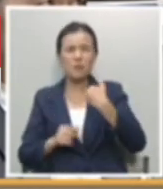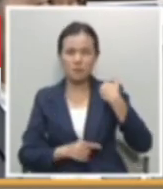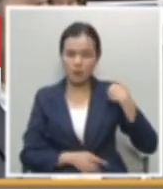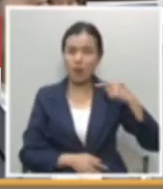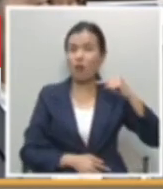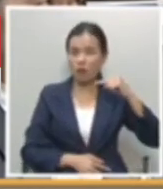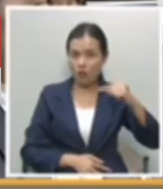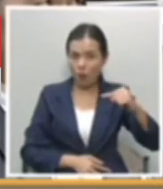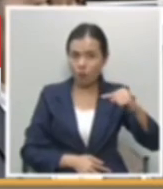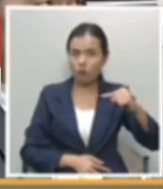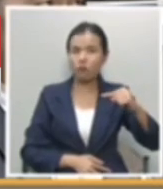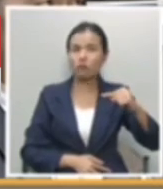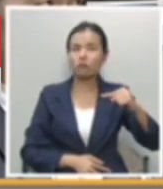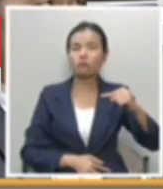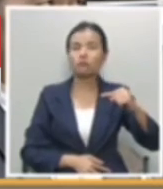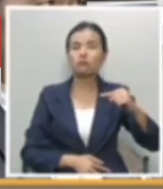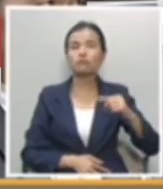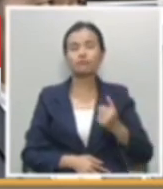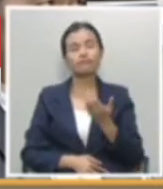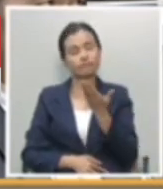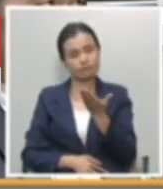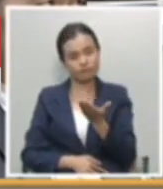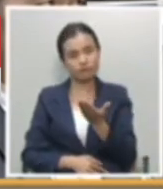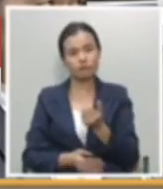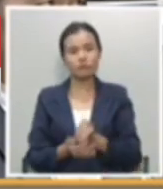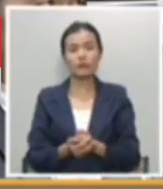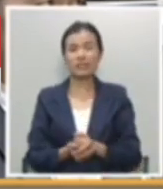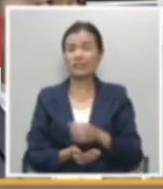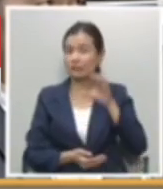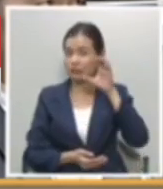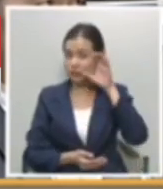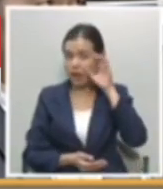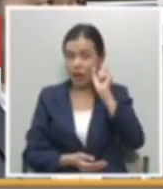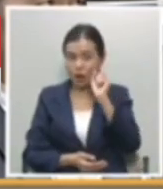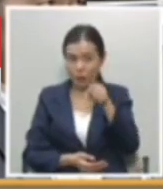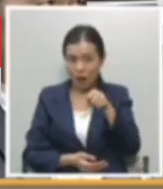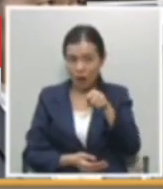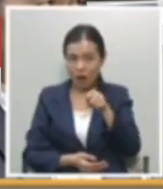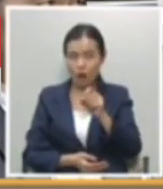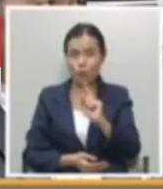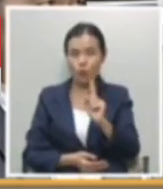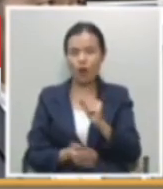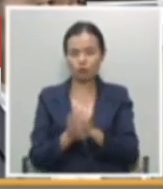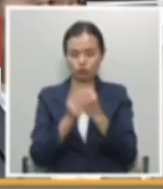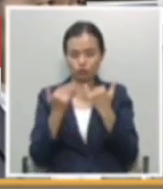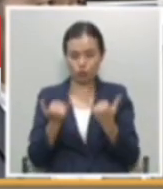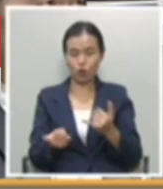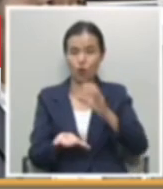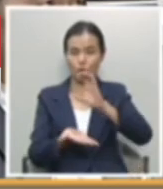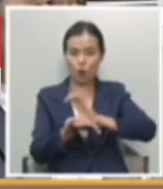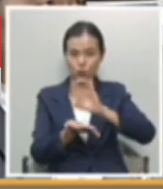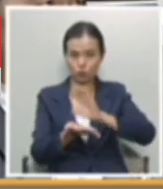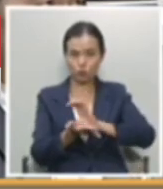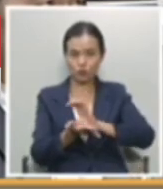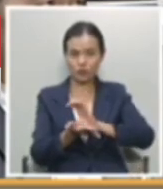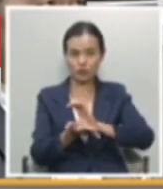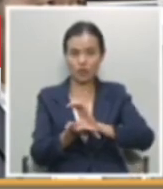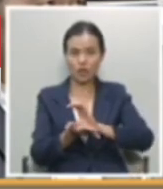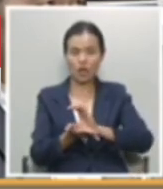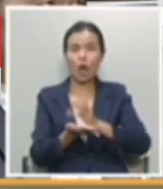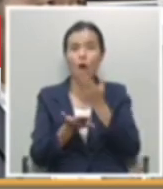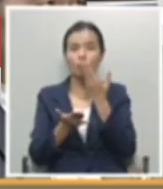บในมุมลบท่านประธานครับเชื่อไหมครับว่าปัจจุบันนี้กองทุนมีผู้